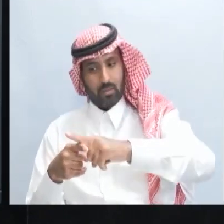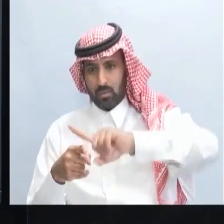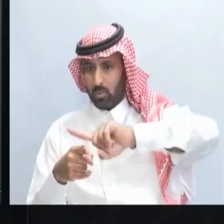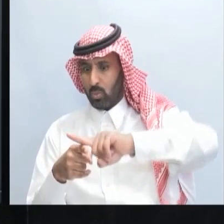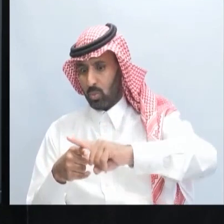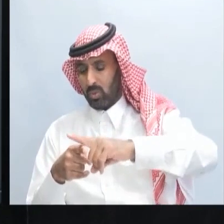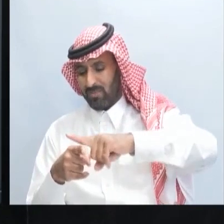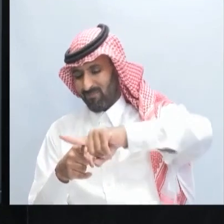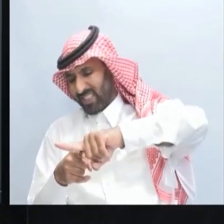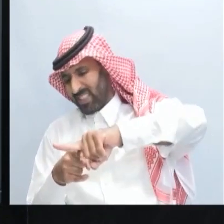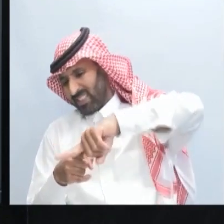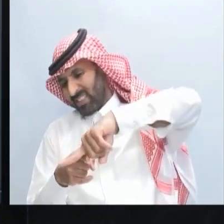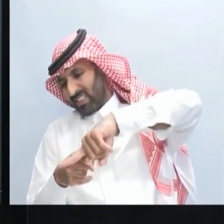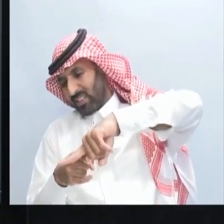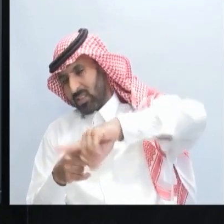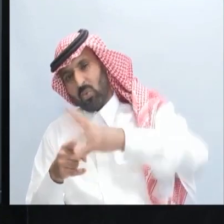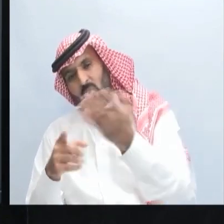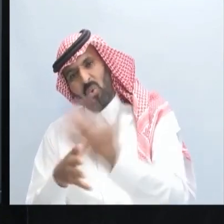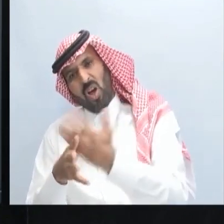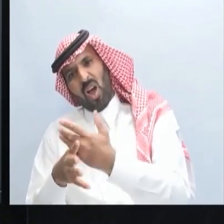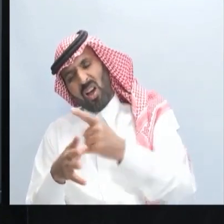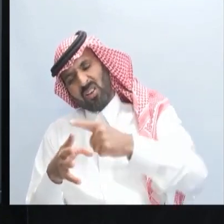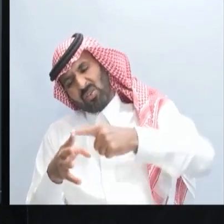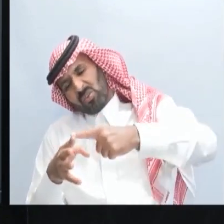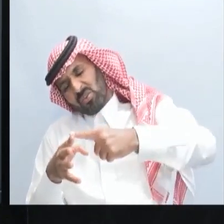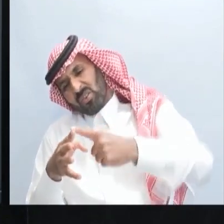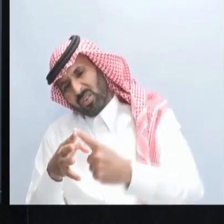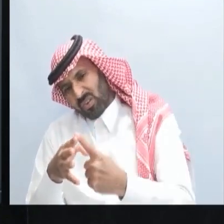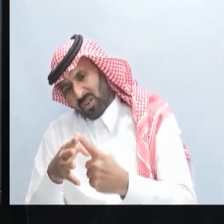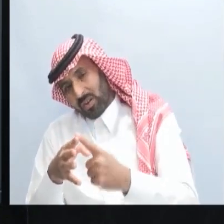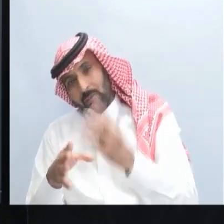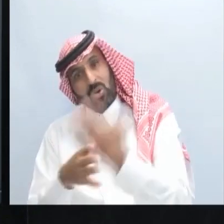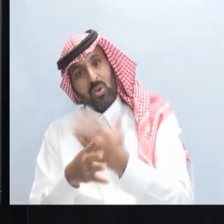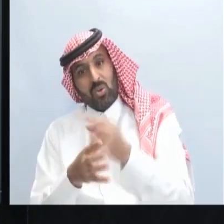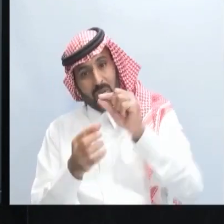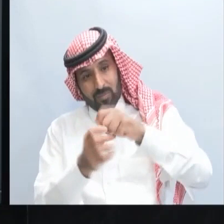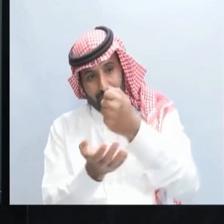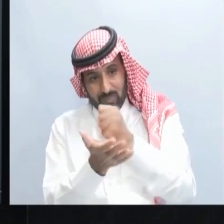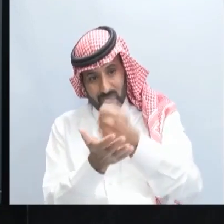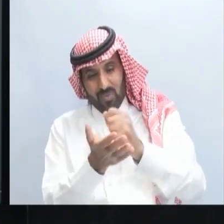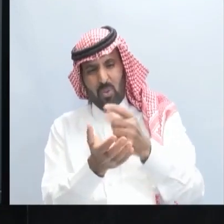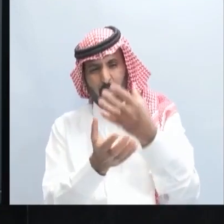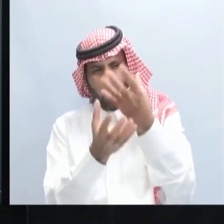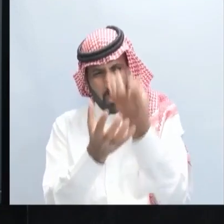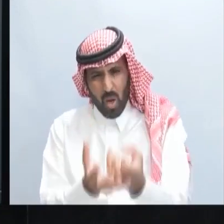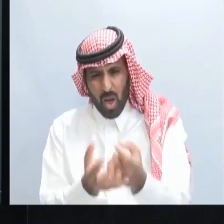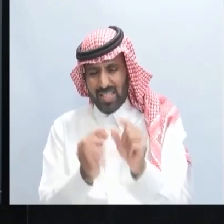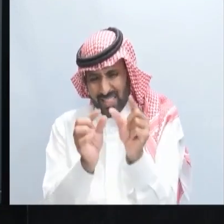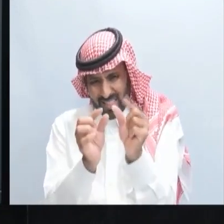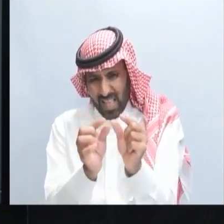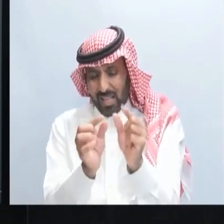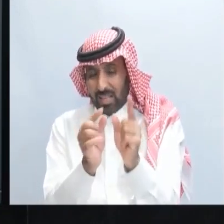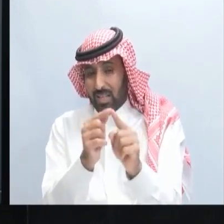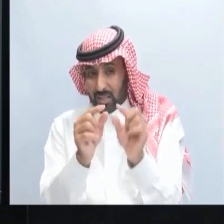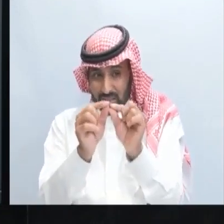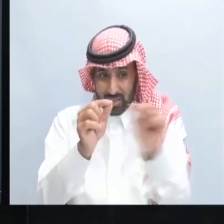منتصف القلم مجبر انك تذهب جهه الممحاه لماذا لان الممحاه ثقيله فتحتاج مسافه صغيره بينما طرف